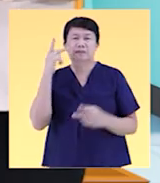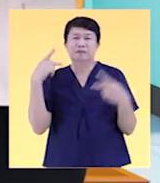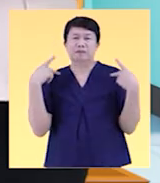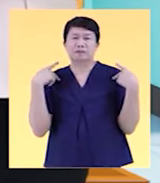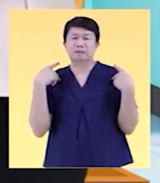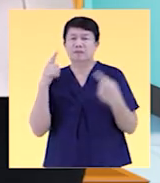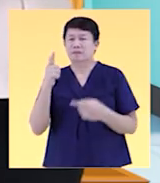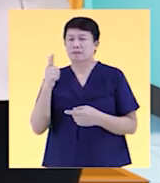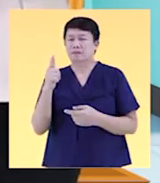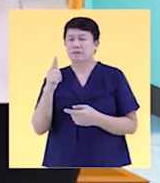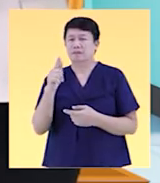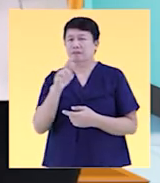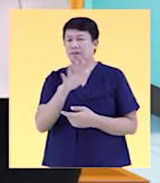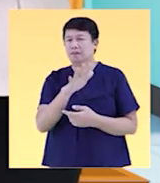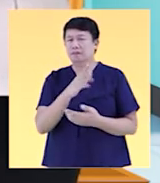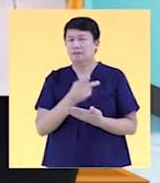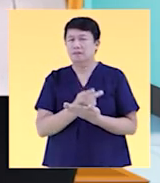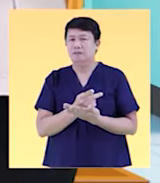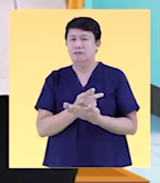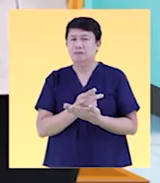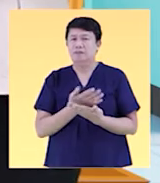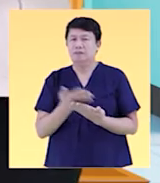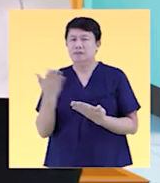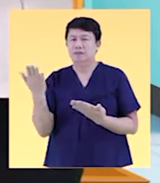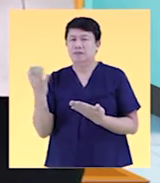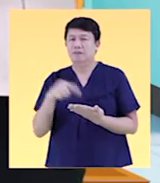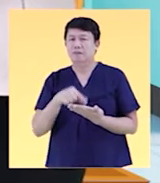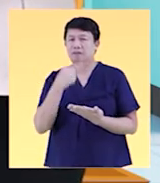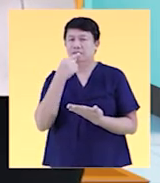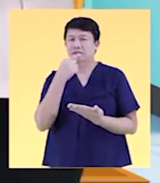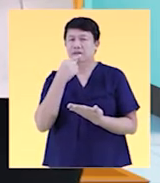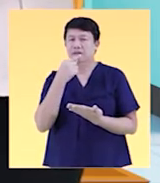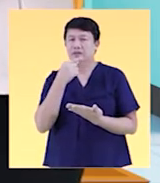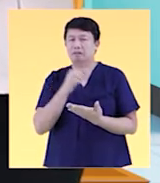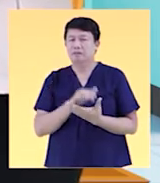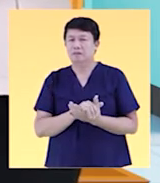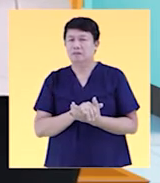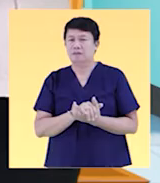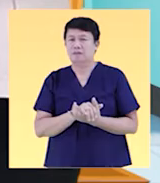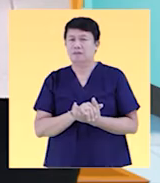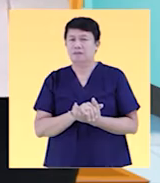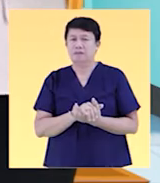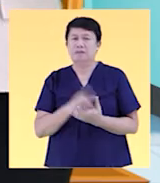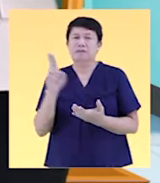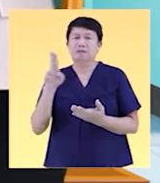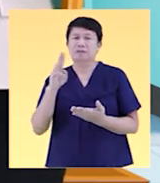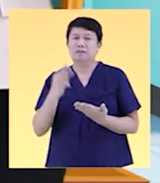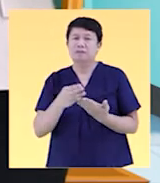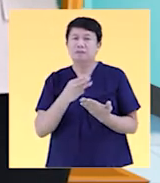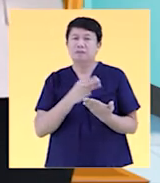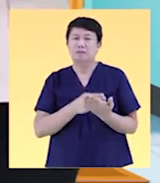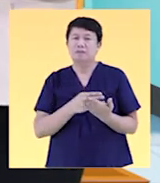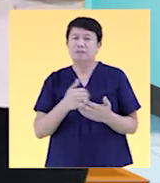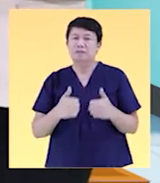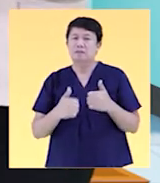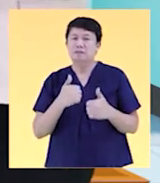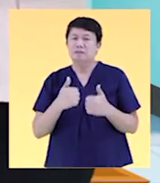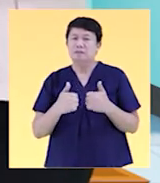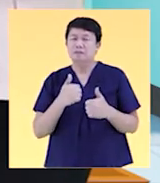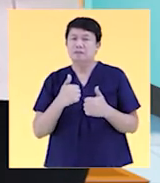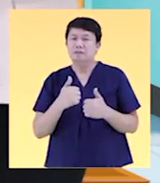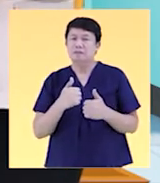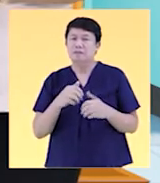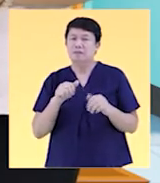Si Kobe ay may 25 pesos na pambili ng snacks o merienda. Gamit ang